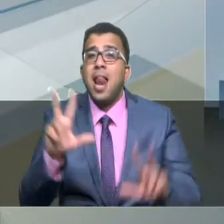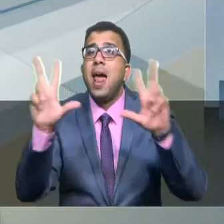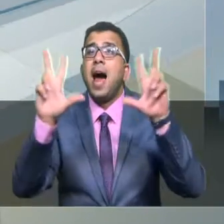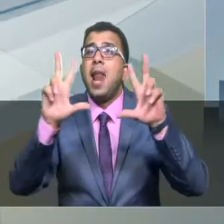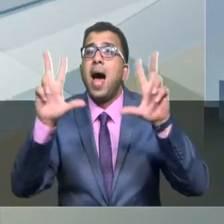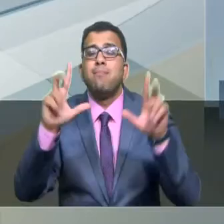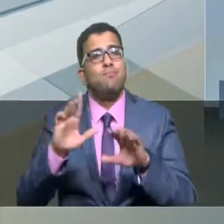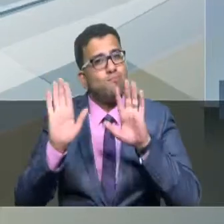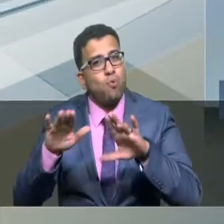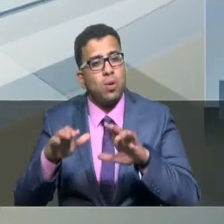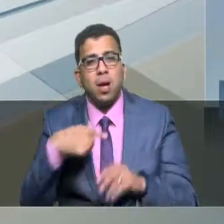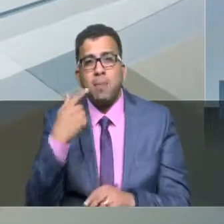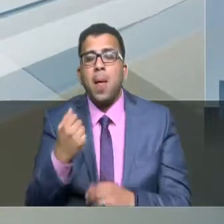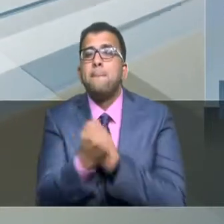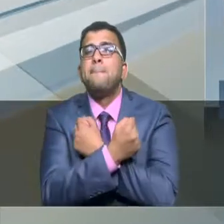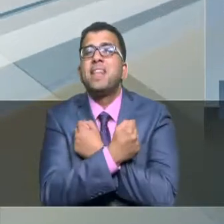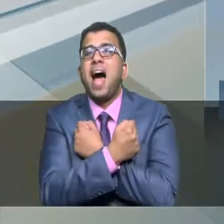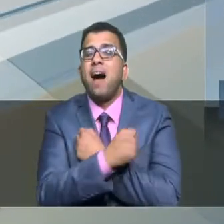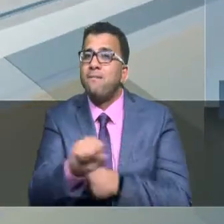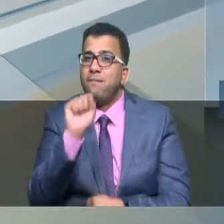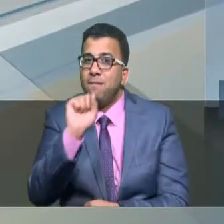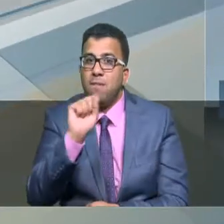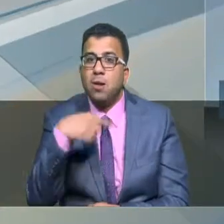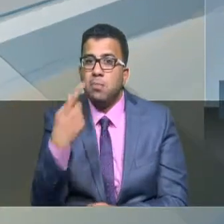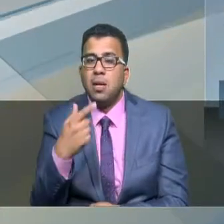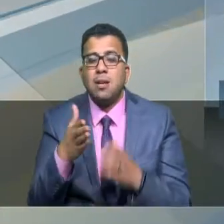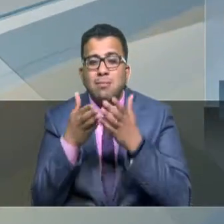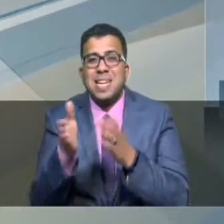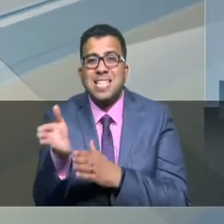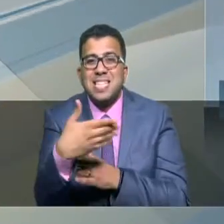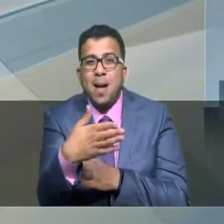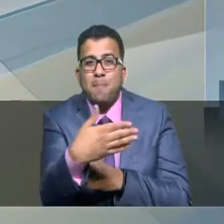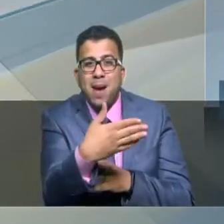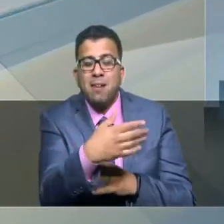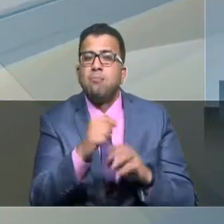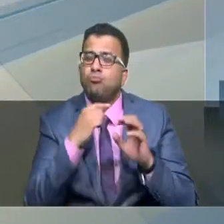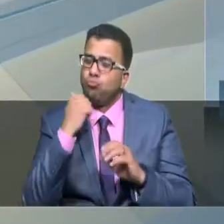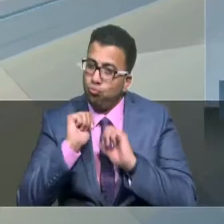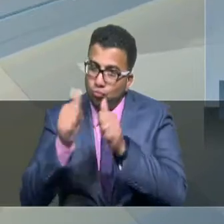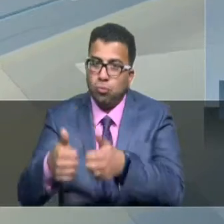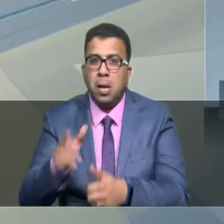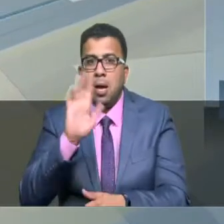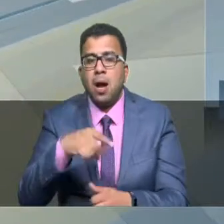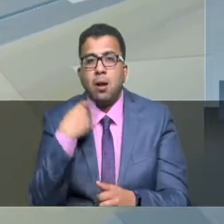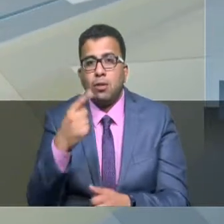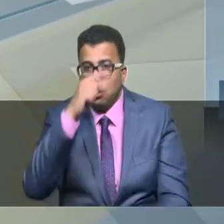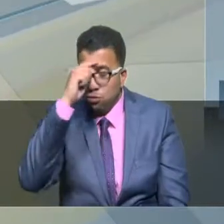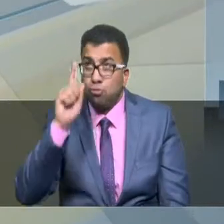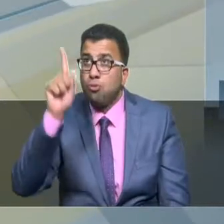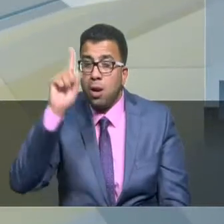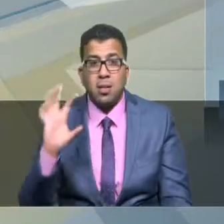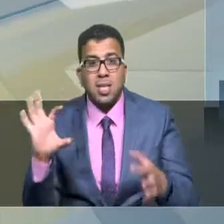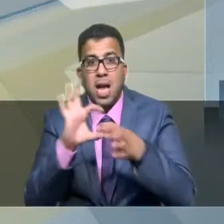للإعلام، وأيضا إدارة المتاحف عن طريق مربى الشارقة للأحياء المائية اللي نطلق معاه إن شاء الله بالتعاون